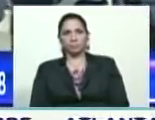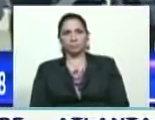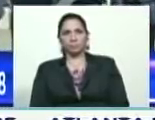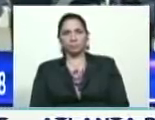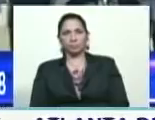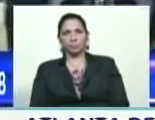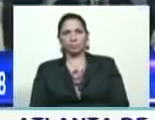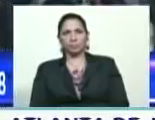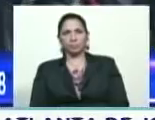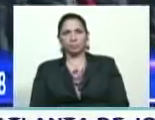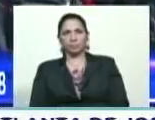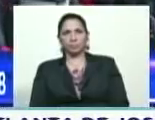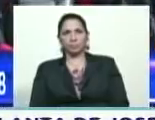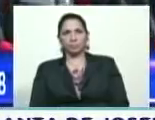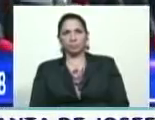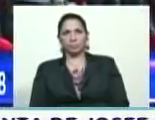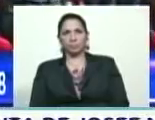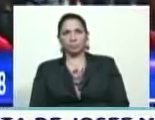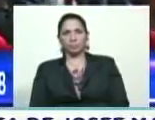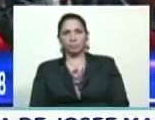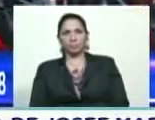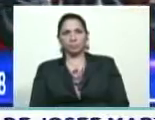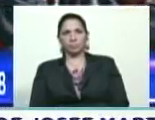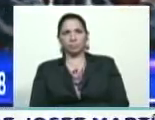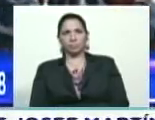пожаловать. Аикре! Чу!